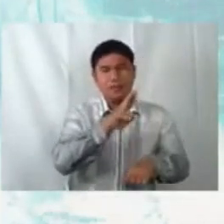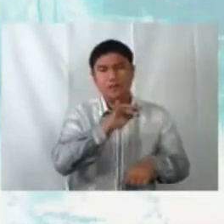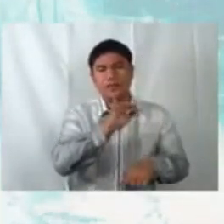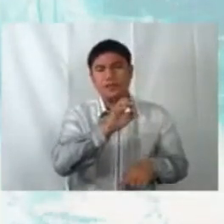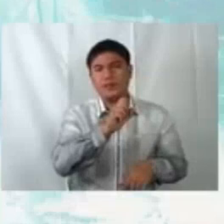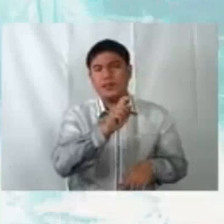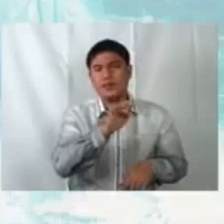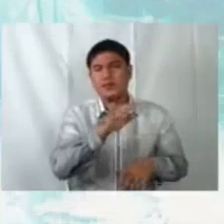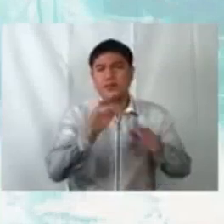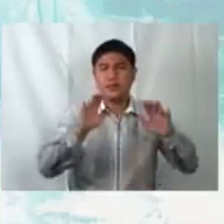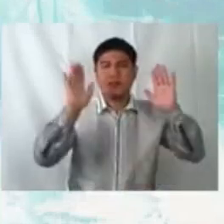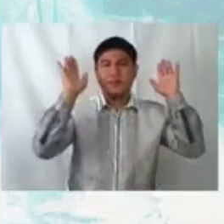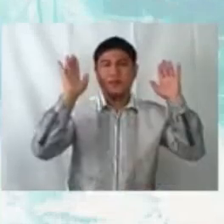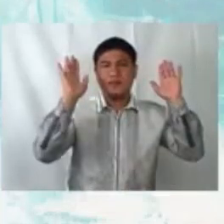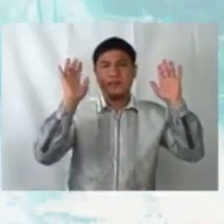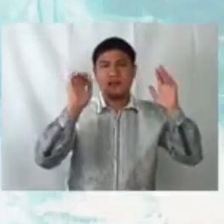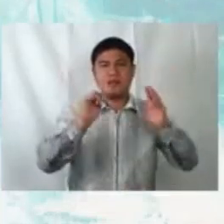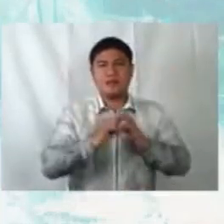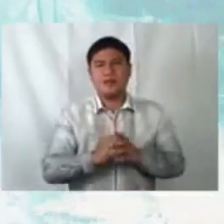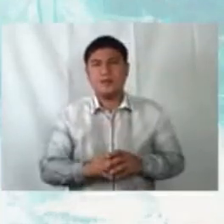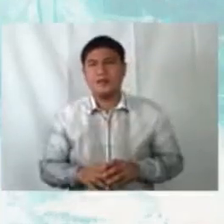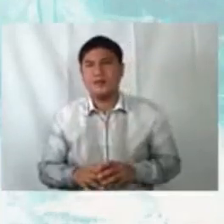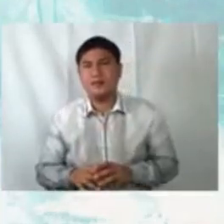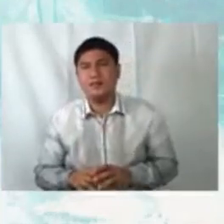Yorktown. No?